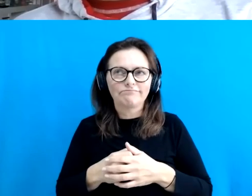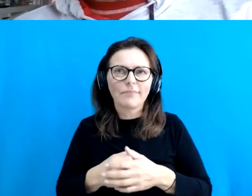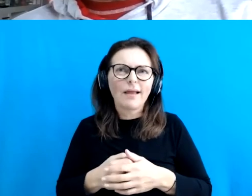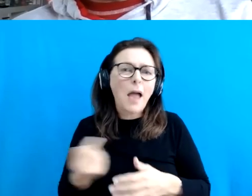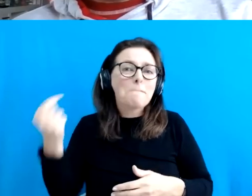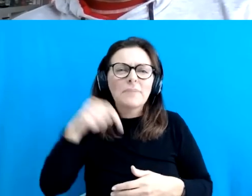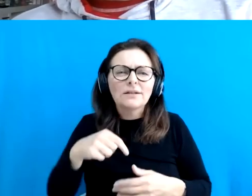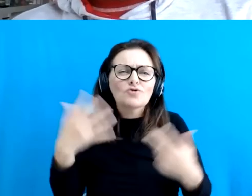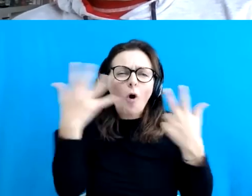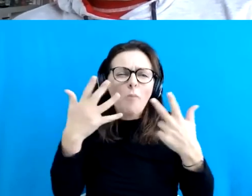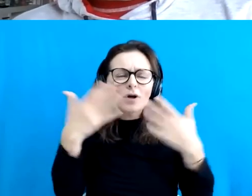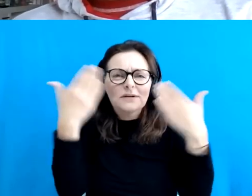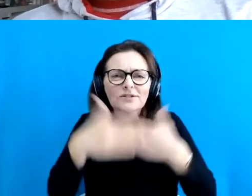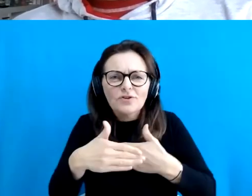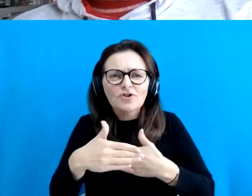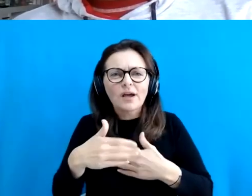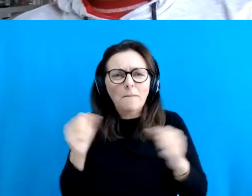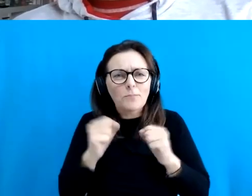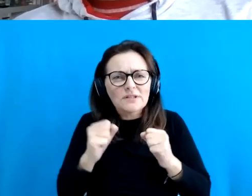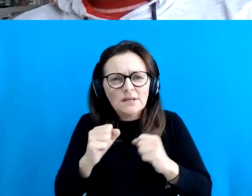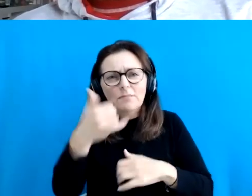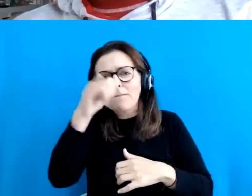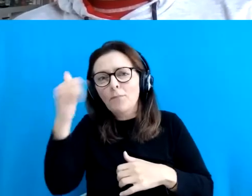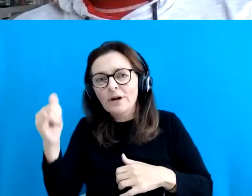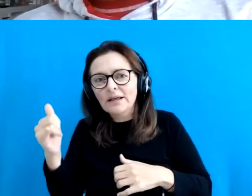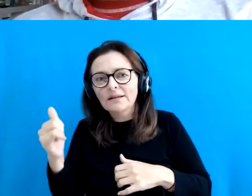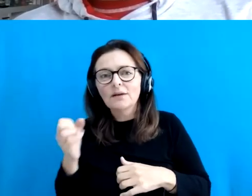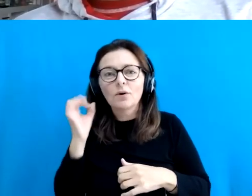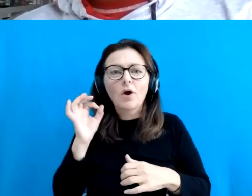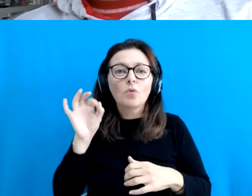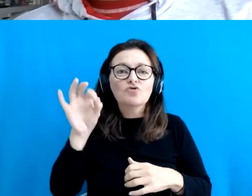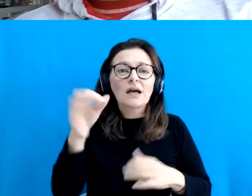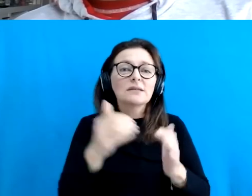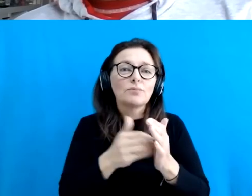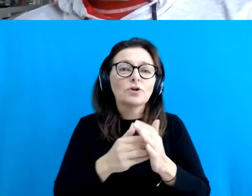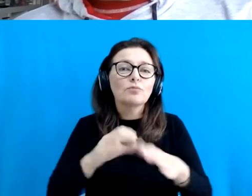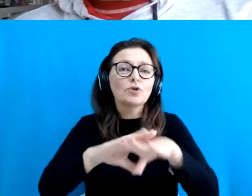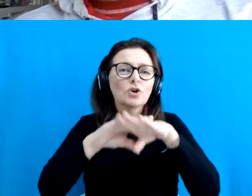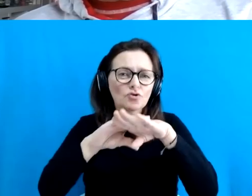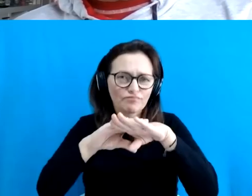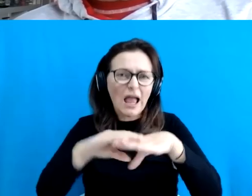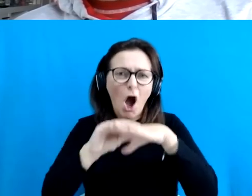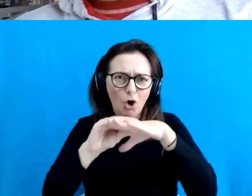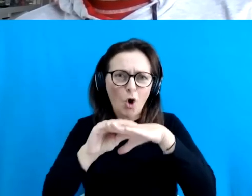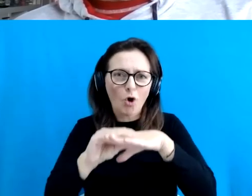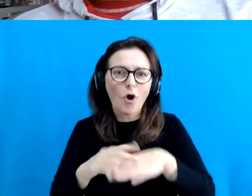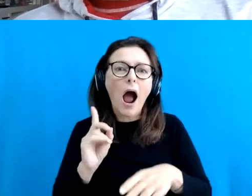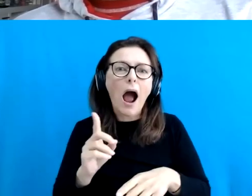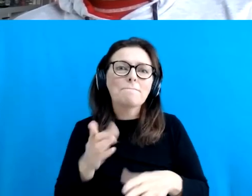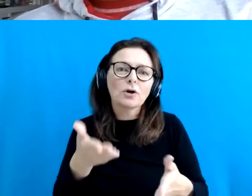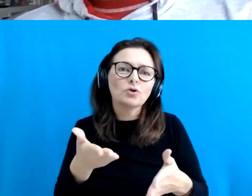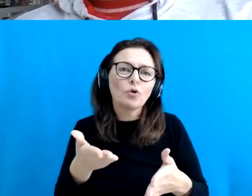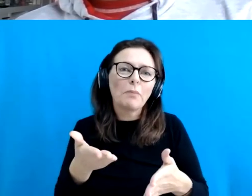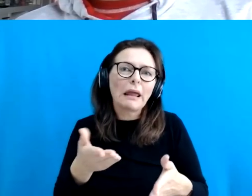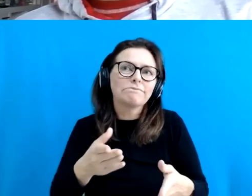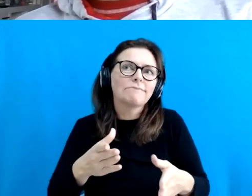je poletje. In kdaj potrebuješ eno roko, ampak verjetno mi je to naredilo močnejšega, da sem